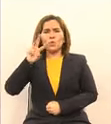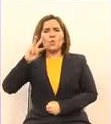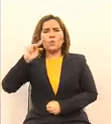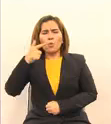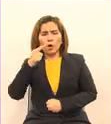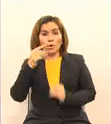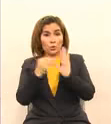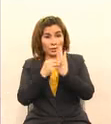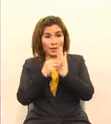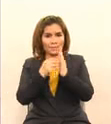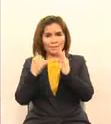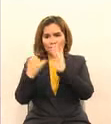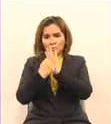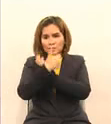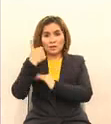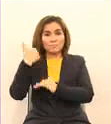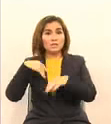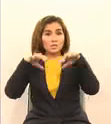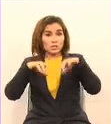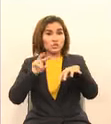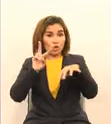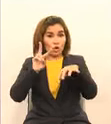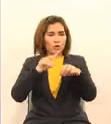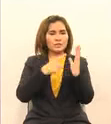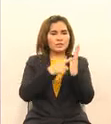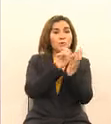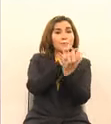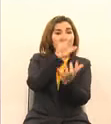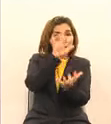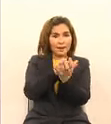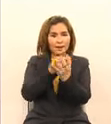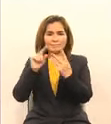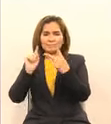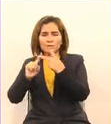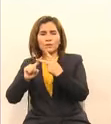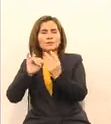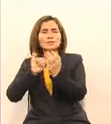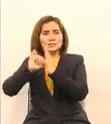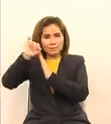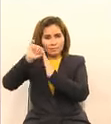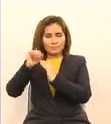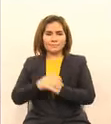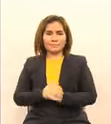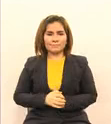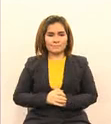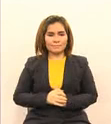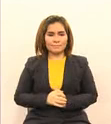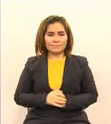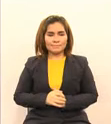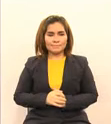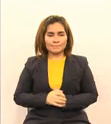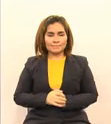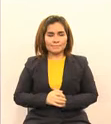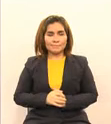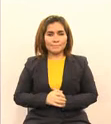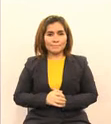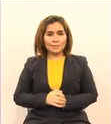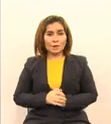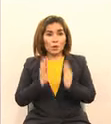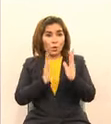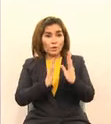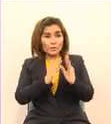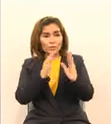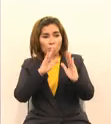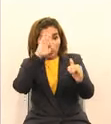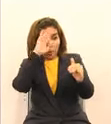ขณะนี้นั่นก็คือสมุทรปราการกับเชียงใหม่นะครับ กลุ่มที่สัมผัสกับผู้ที่รายงานก่อนหน้านี้59